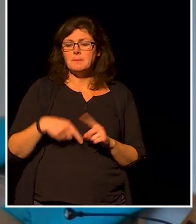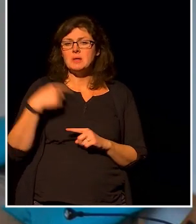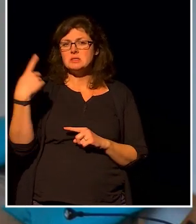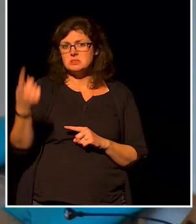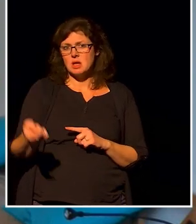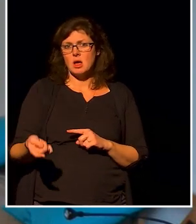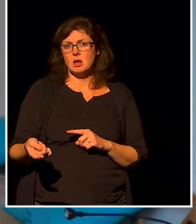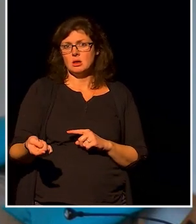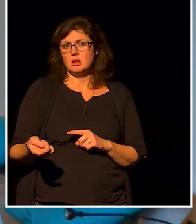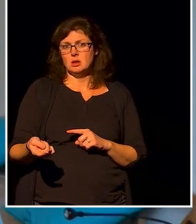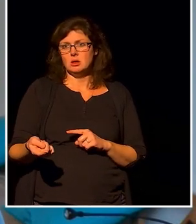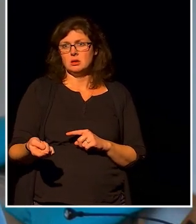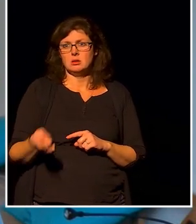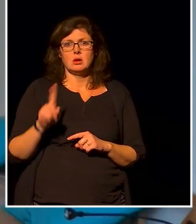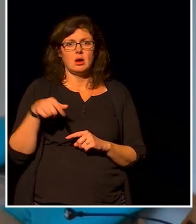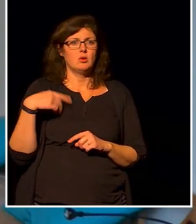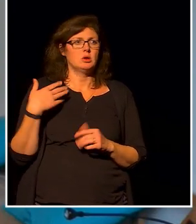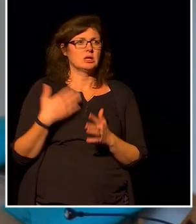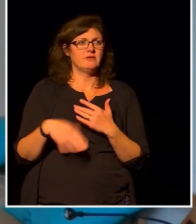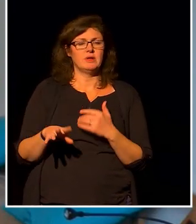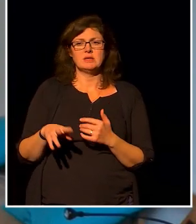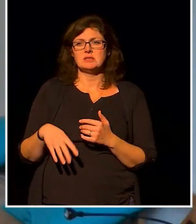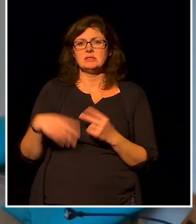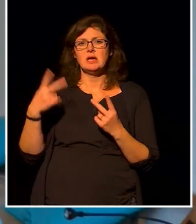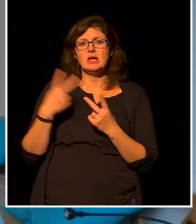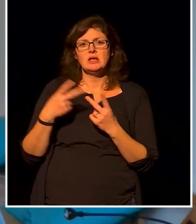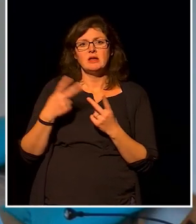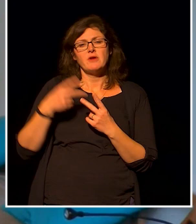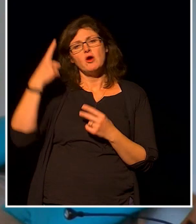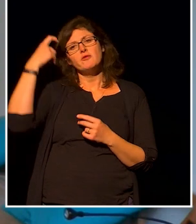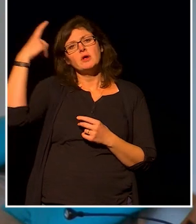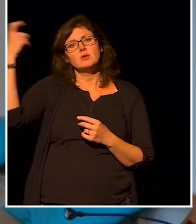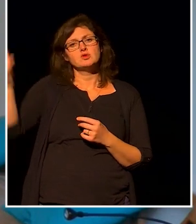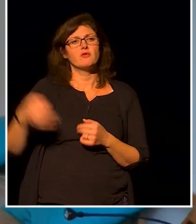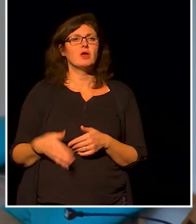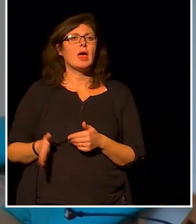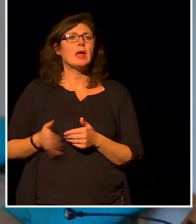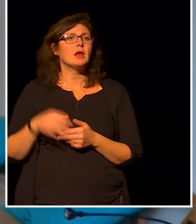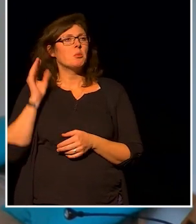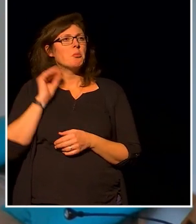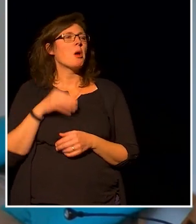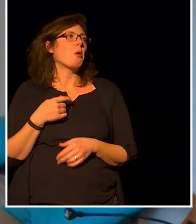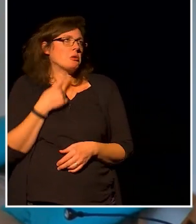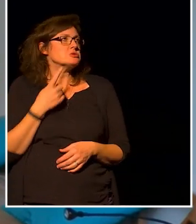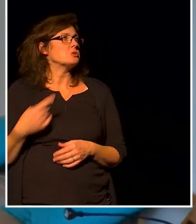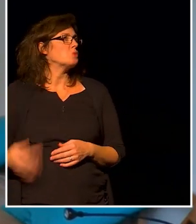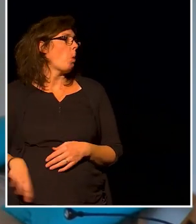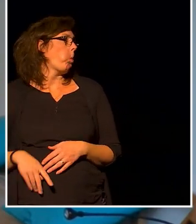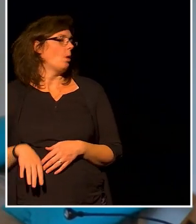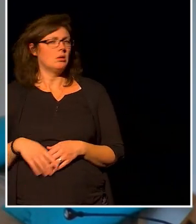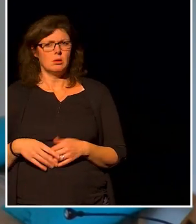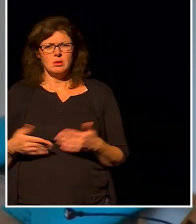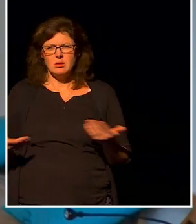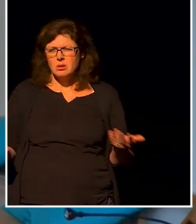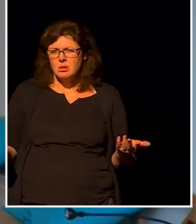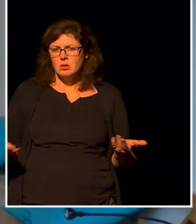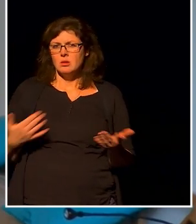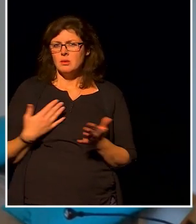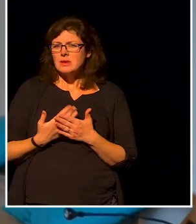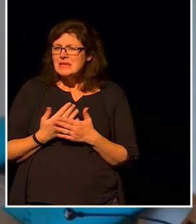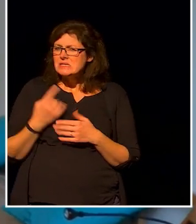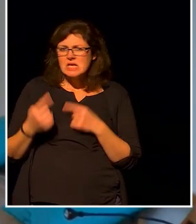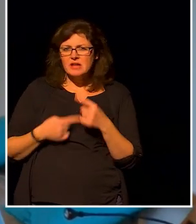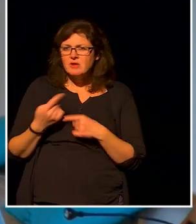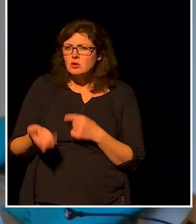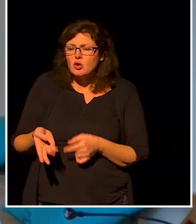ausgestrahlter Fernsehphilosoph in einer Nebenbemerkung so fallen lassen. Das sind Entwicklungen, die hätte ich